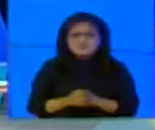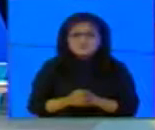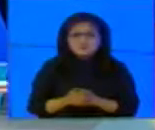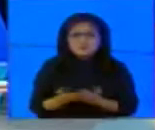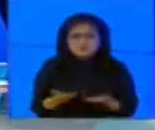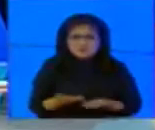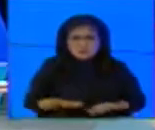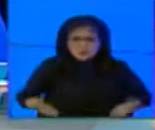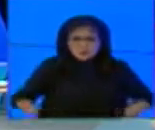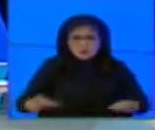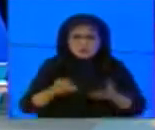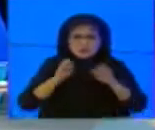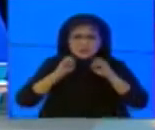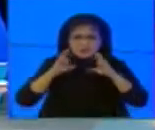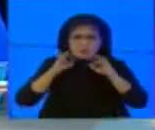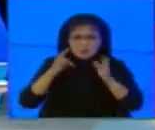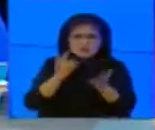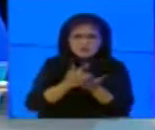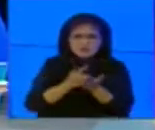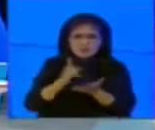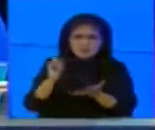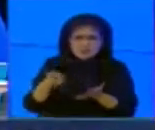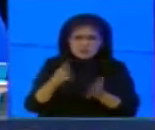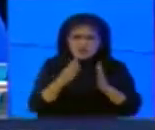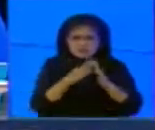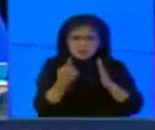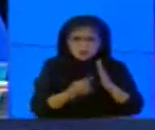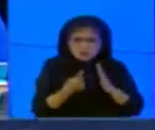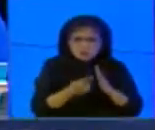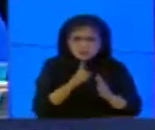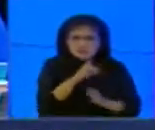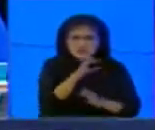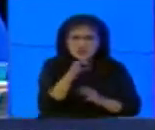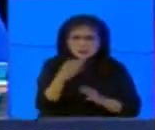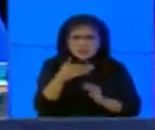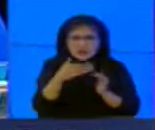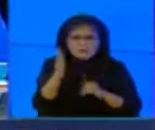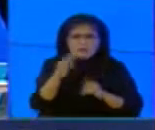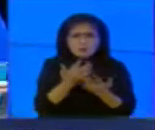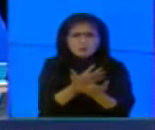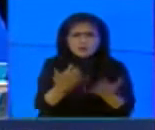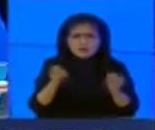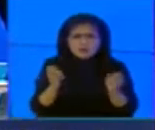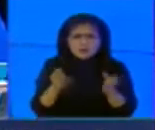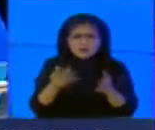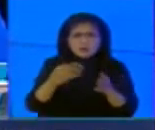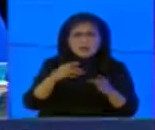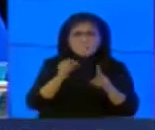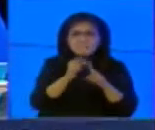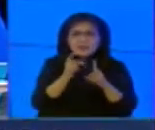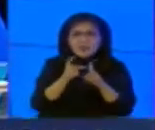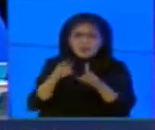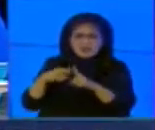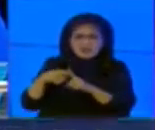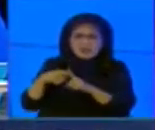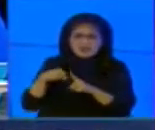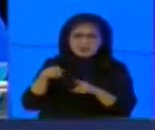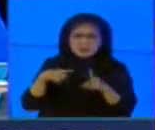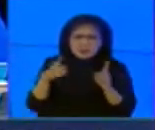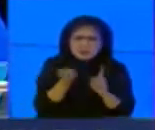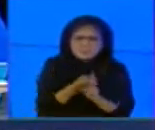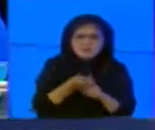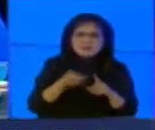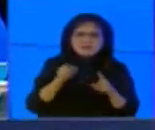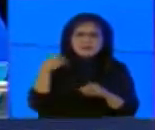Di tengah imbauan tetap berada di rumah, ratusan warga yang terkena pemutusan hubungan kerja atau PHK terpaksa mendatangi kantor